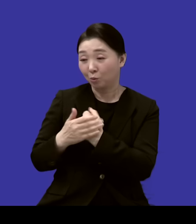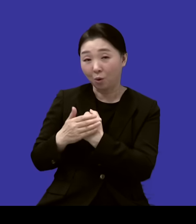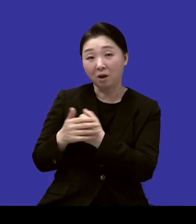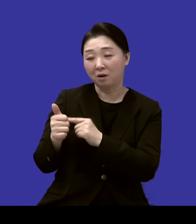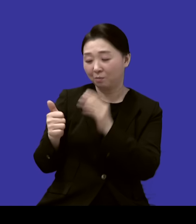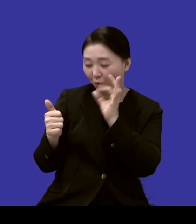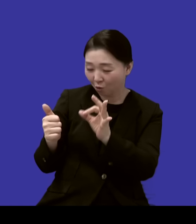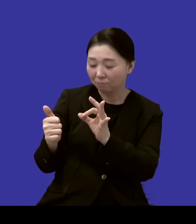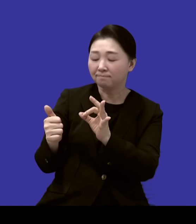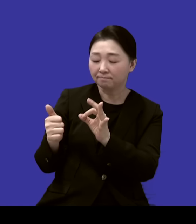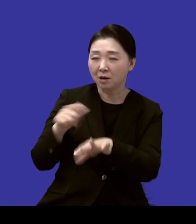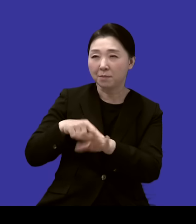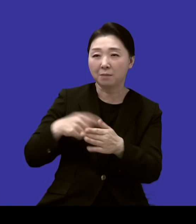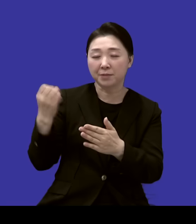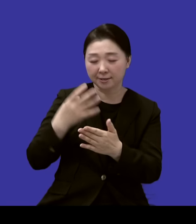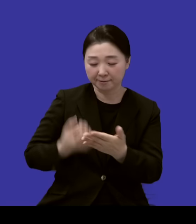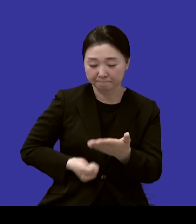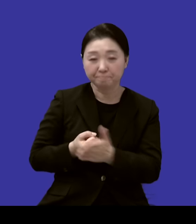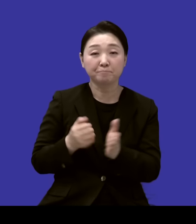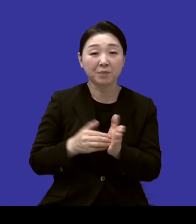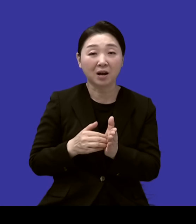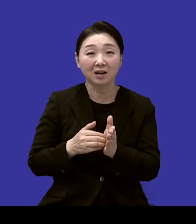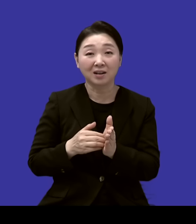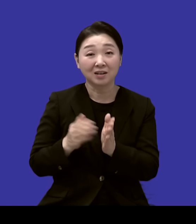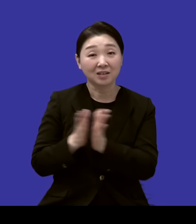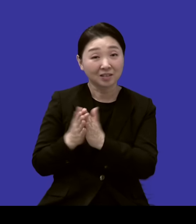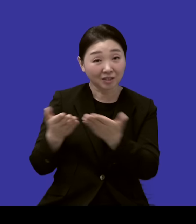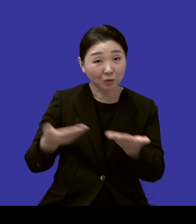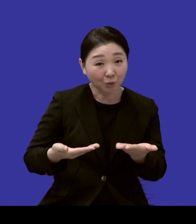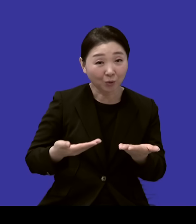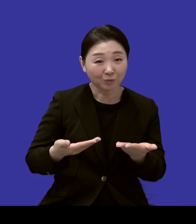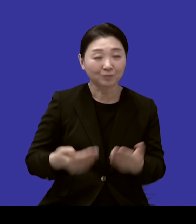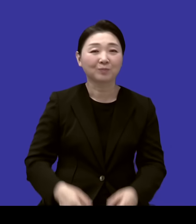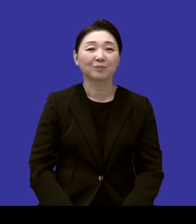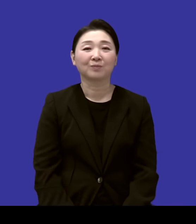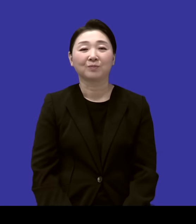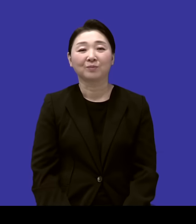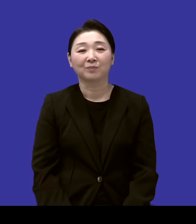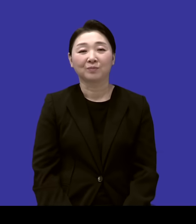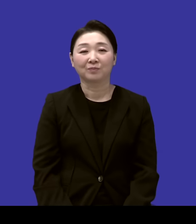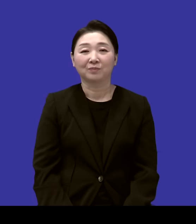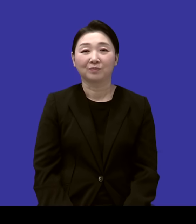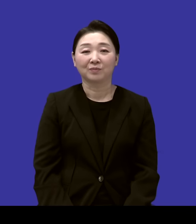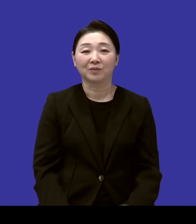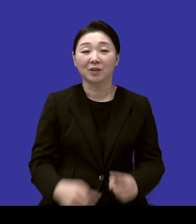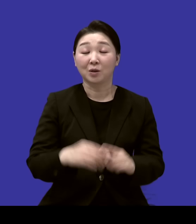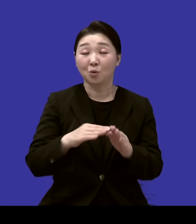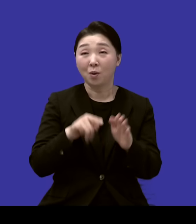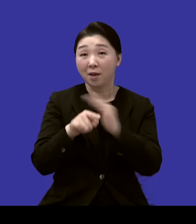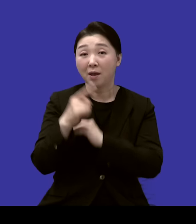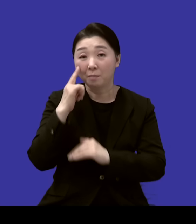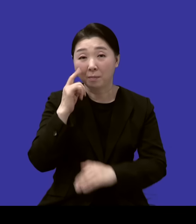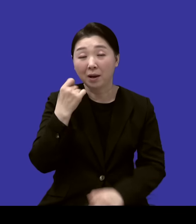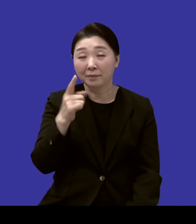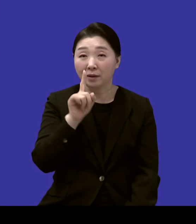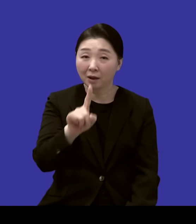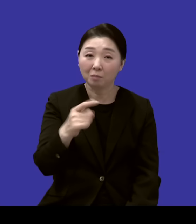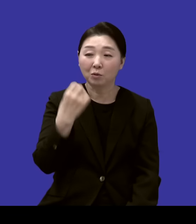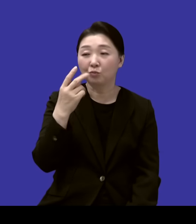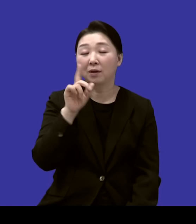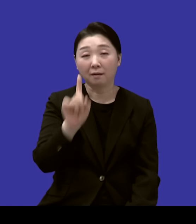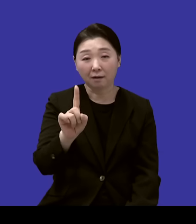예. 많은 마음을 다시 잡았던 것 같습니다. 그분이 계속 책을 보내주셨나 봐요? 네, 한 권이 계속해서 아니고. 예. 교회 올 때마다 막 한 달에 한 권씩 또 두 달에 한